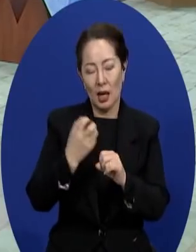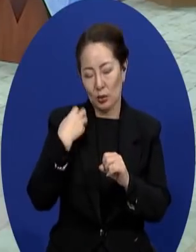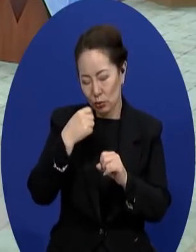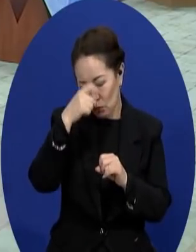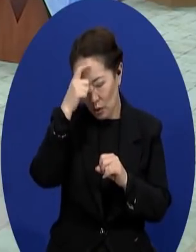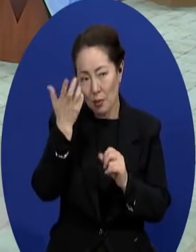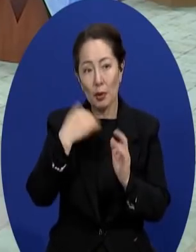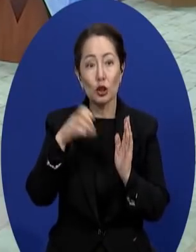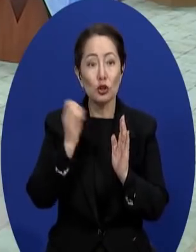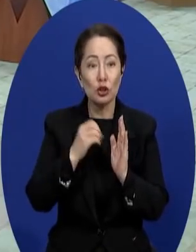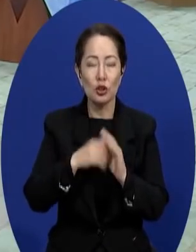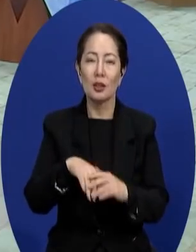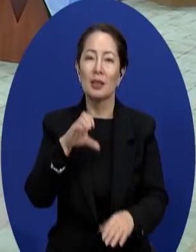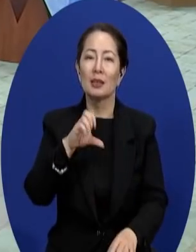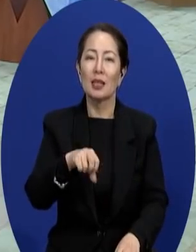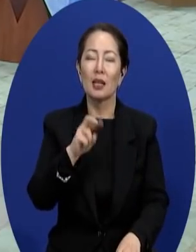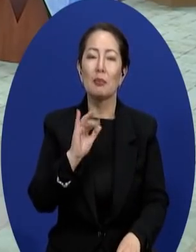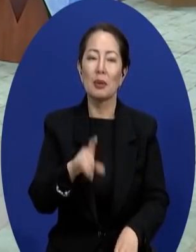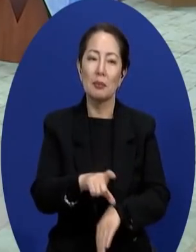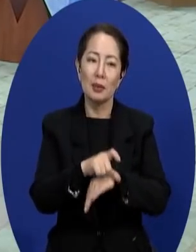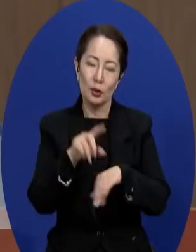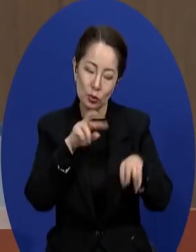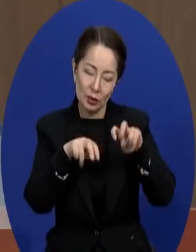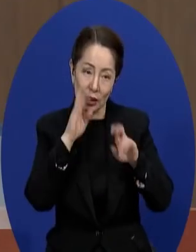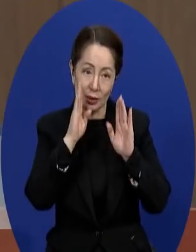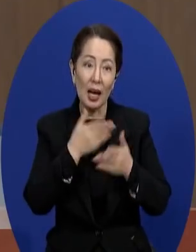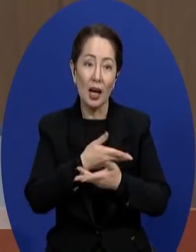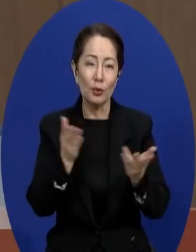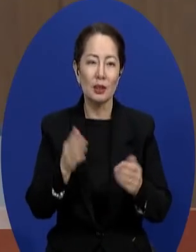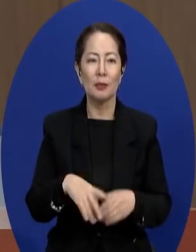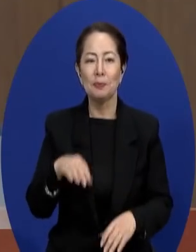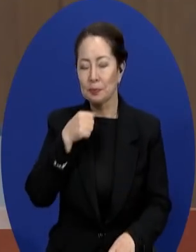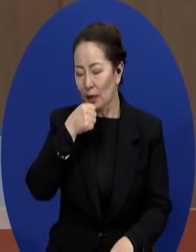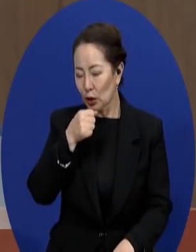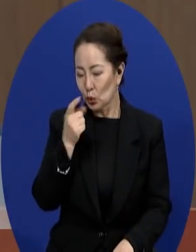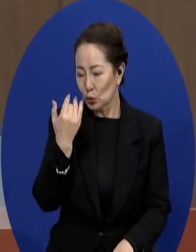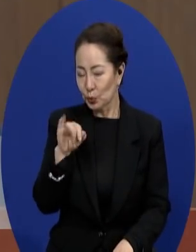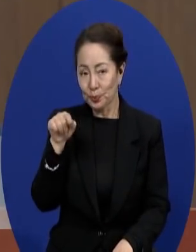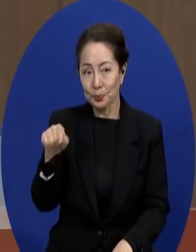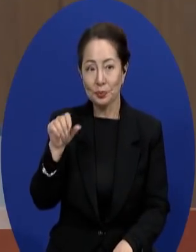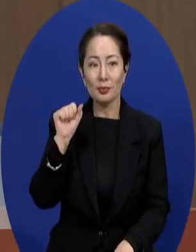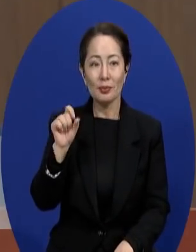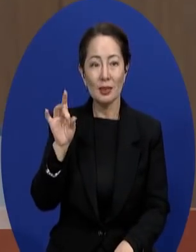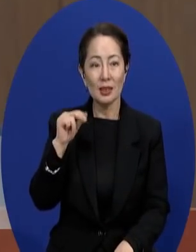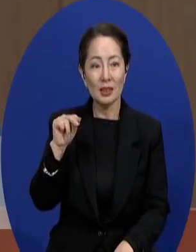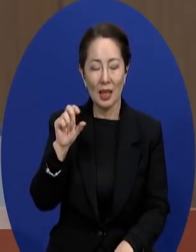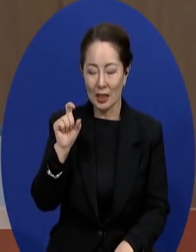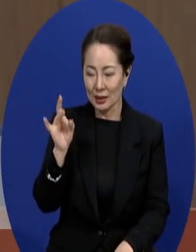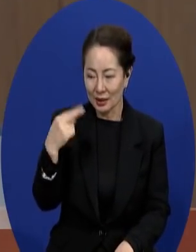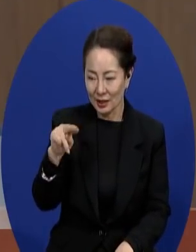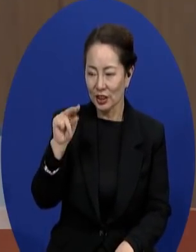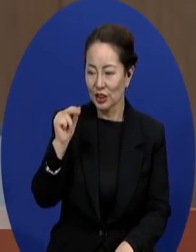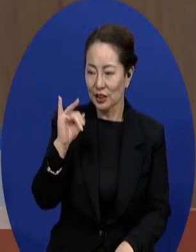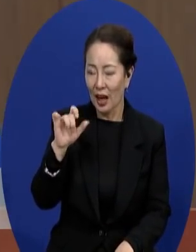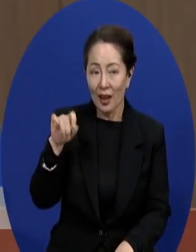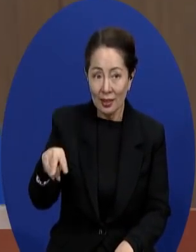гэдгийг салбарын мэрэгжилтэн судлаачид сануулж байна. Сэтгүүл зүг ардчлах үйл явцыг бид бүтэн зургаар нь харж зориг зорилтоо